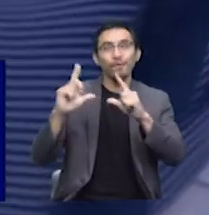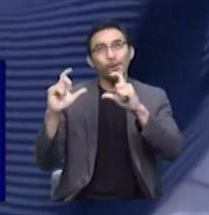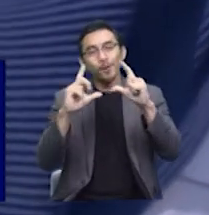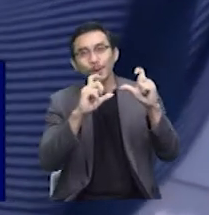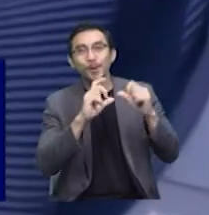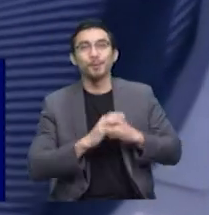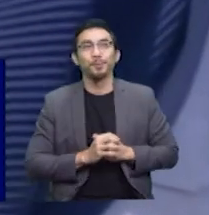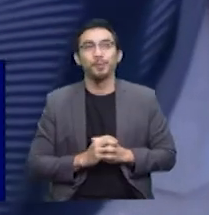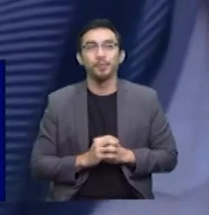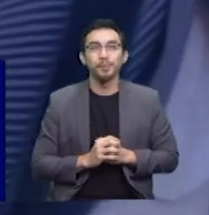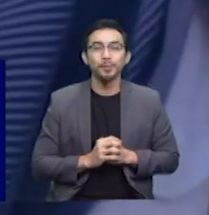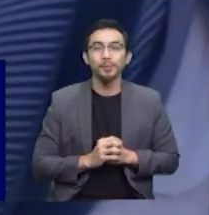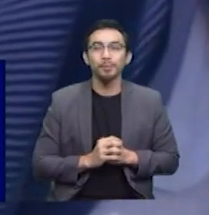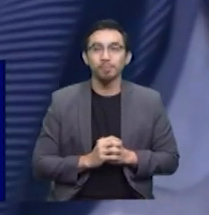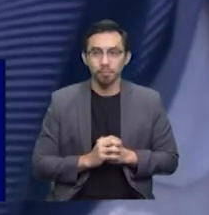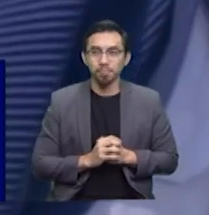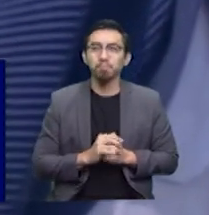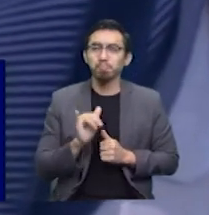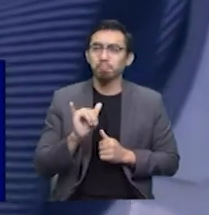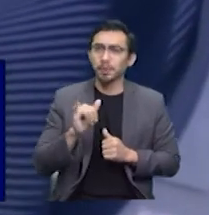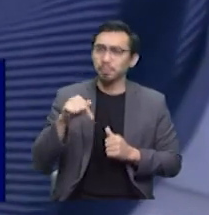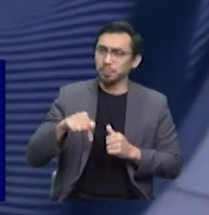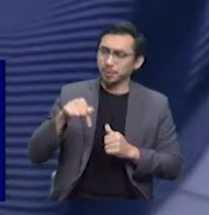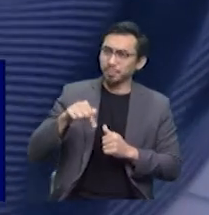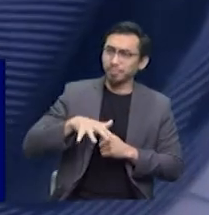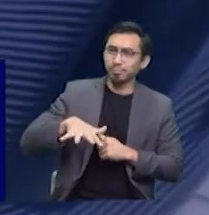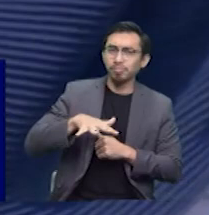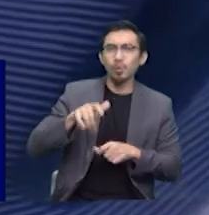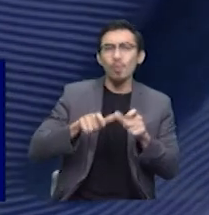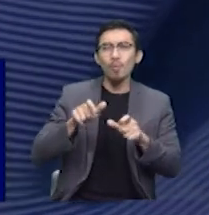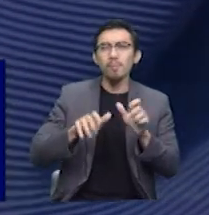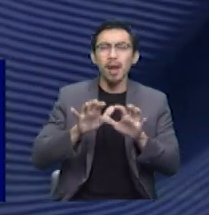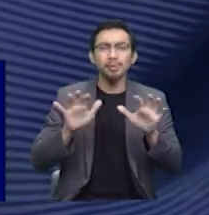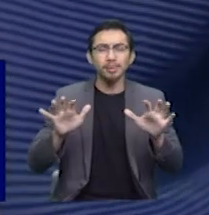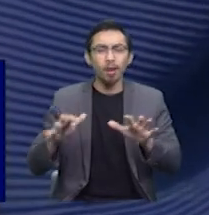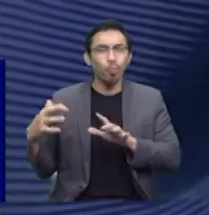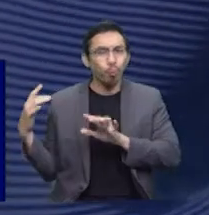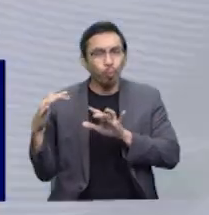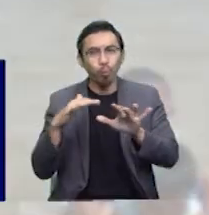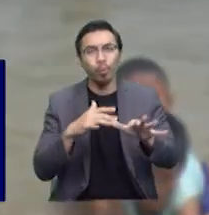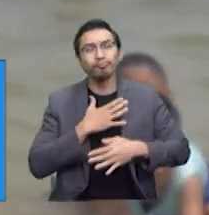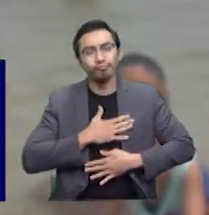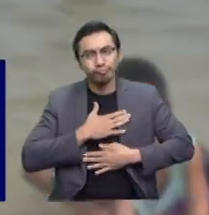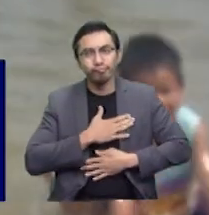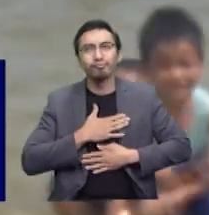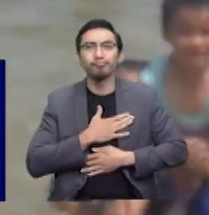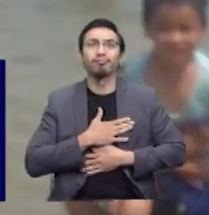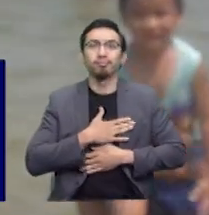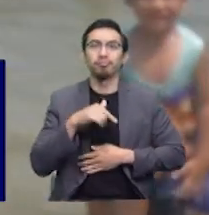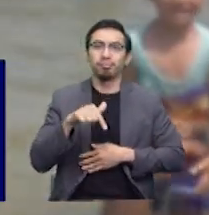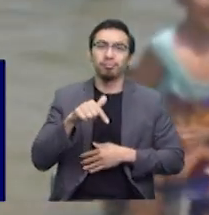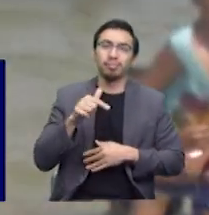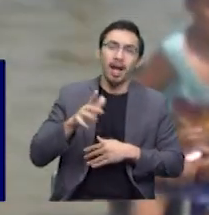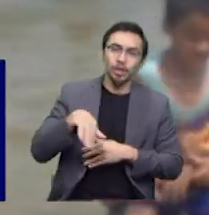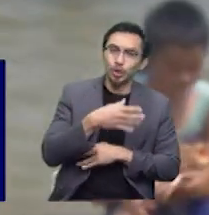lagi eventnya begini ya, jadi semua pada kesini ya, jadi nyaman-nyaman aja sih. Ya pertama kan di Jakarta